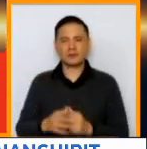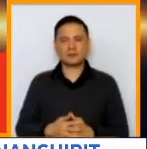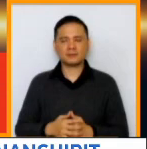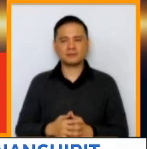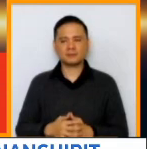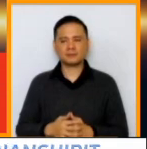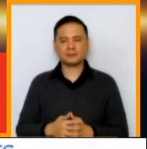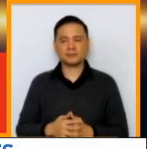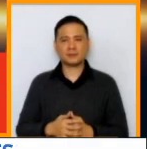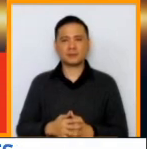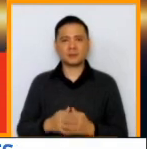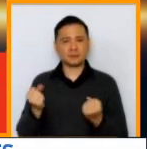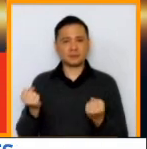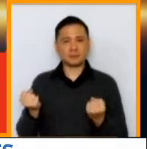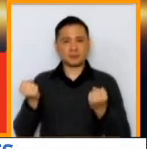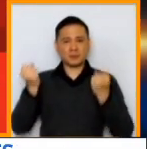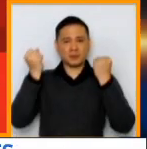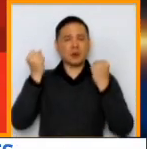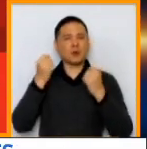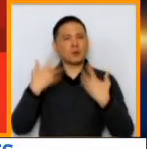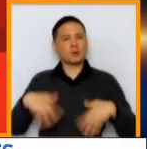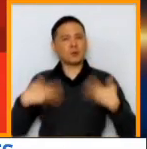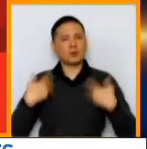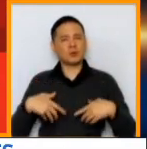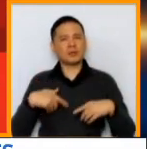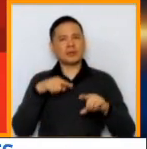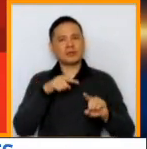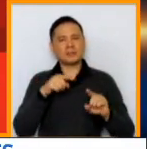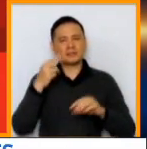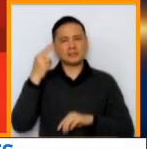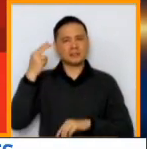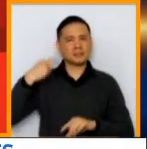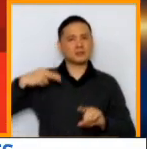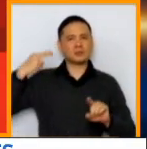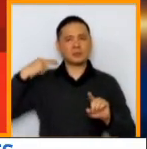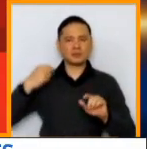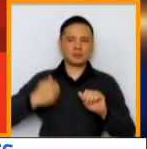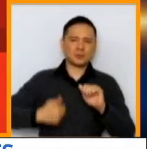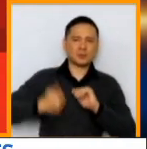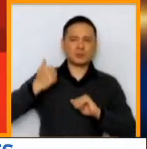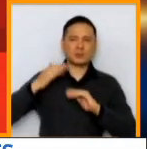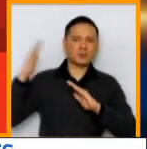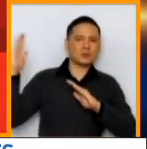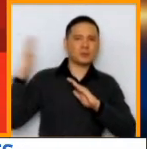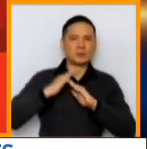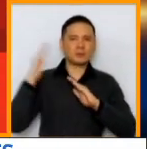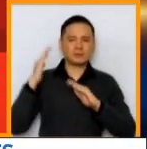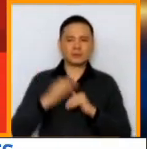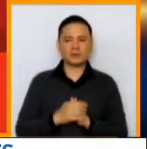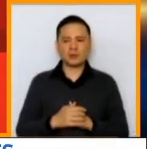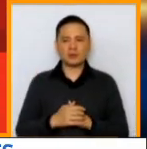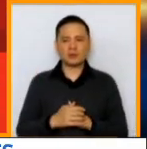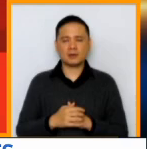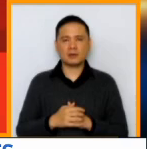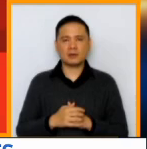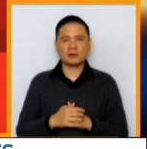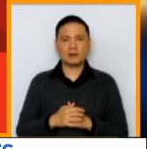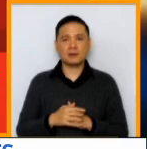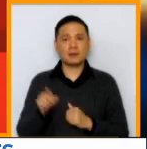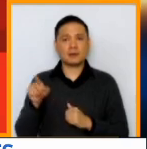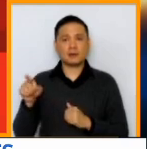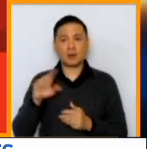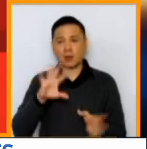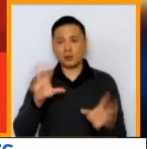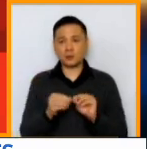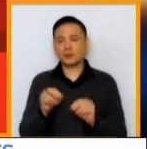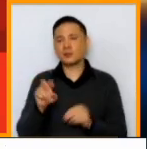atleta dala ng kanyang historic win. Nagtala pa ng bagong Olympic record si Hidilyn matapos makabuhat ng kabuang